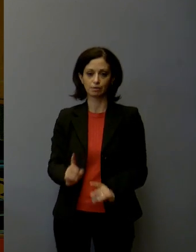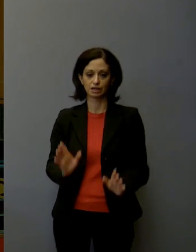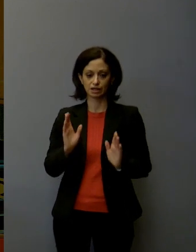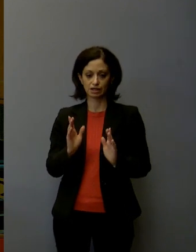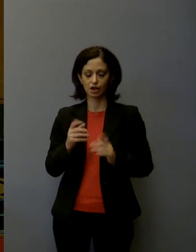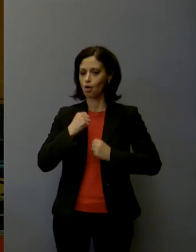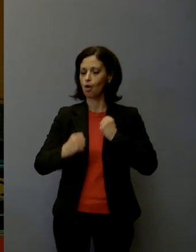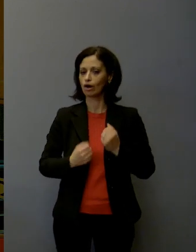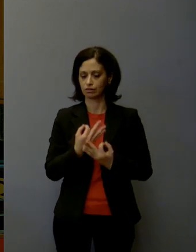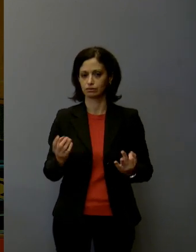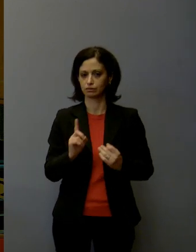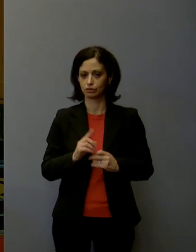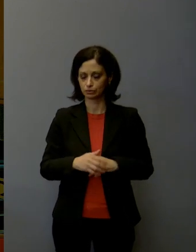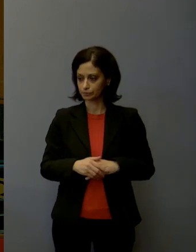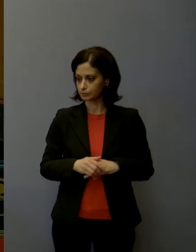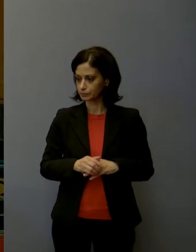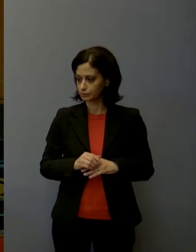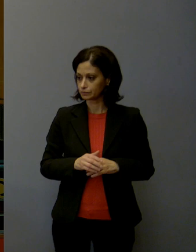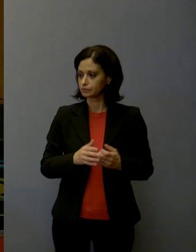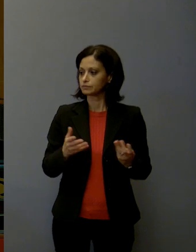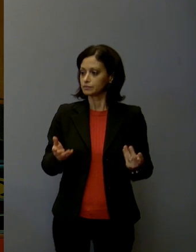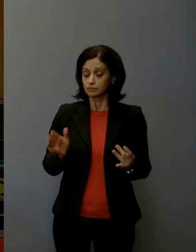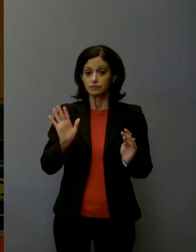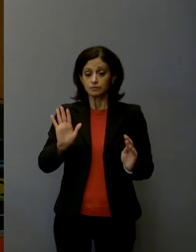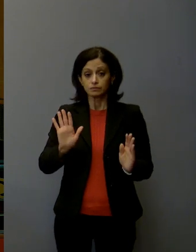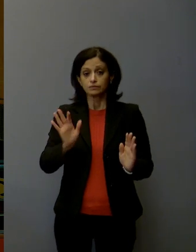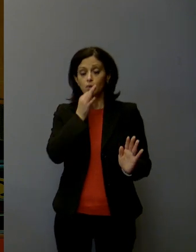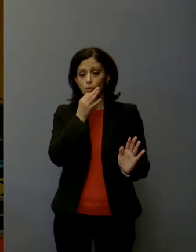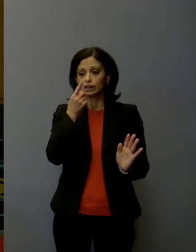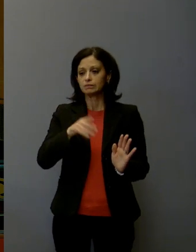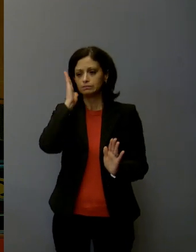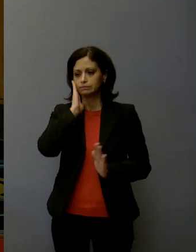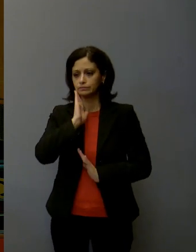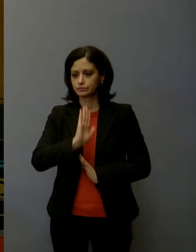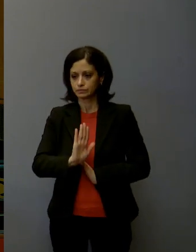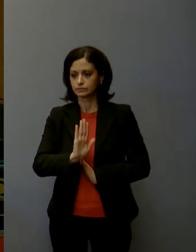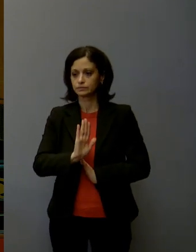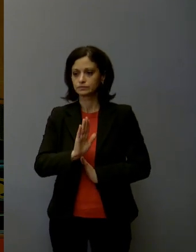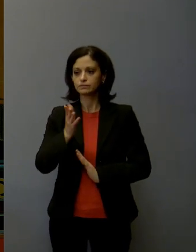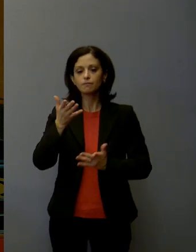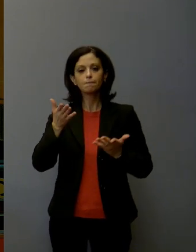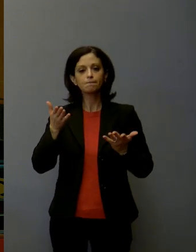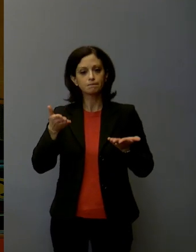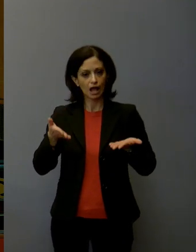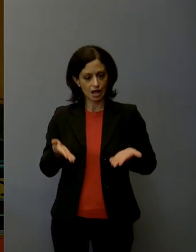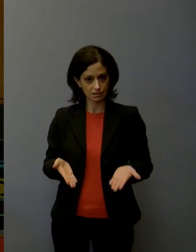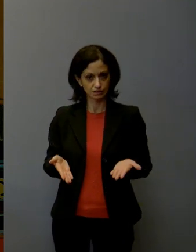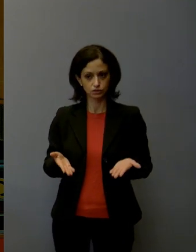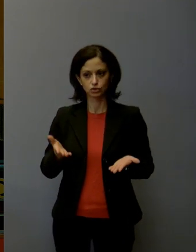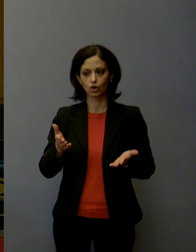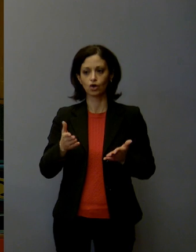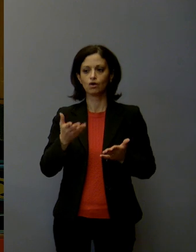l'atteggiamento corretto non mi sembra Quindi per cortesia Allora io vorrei riportare